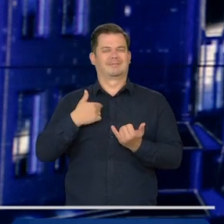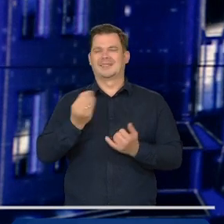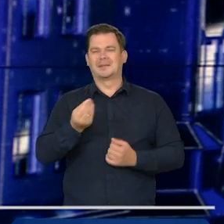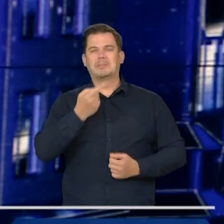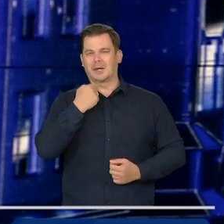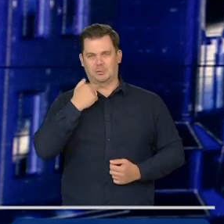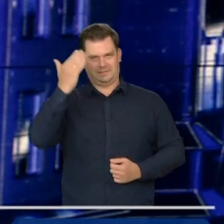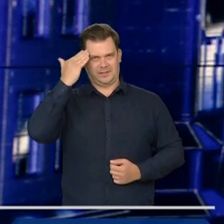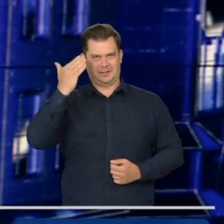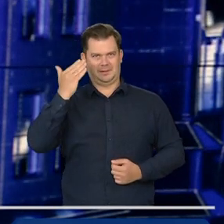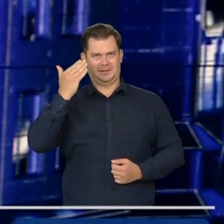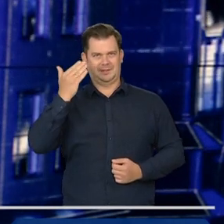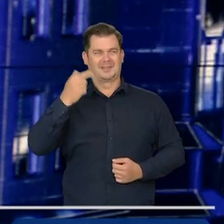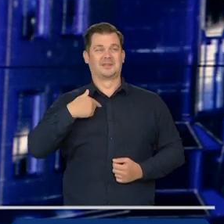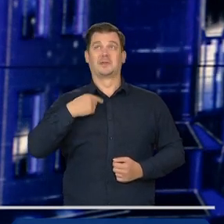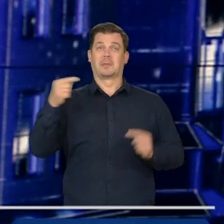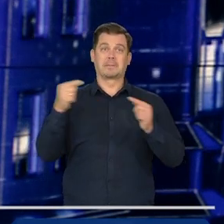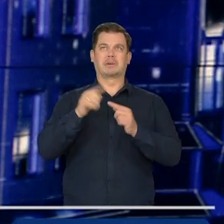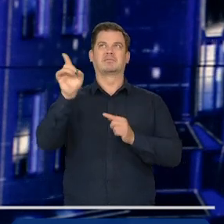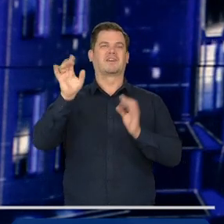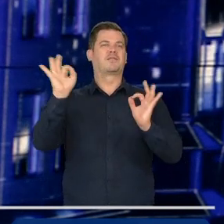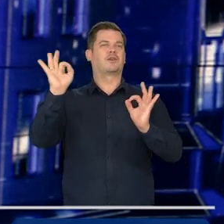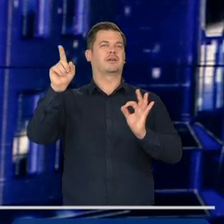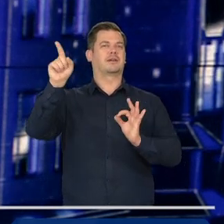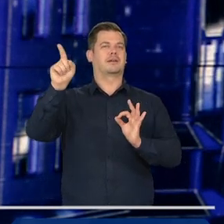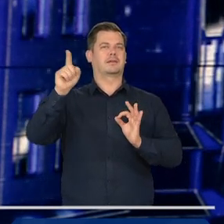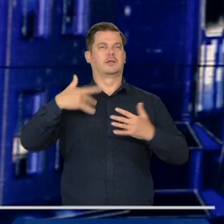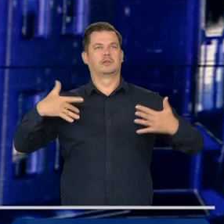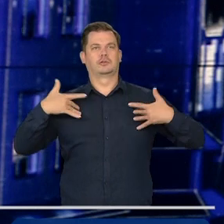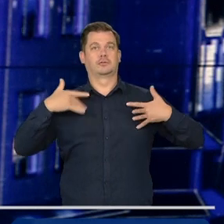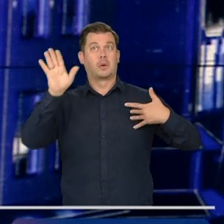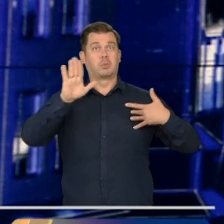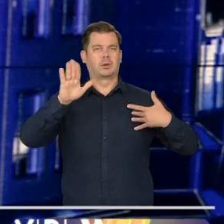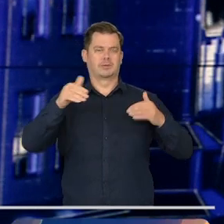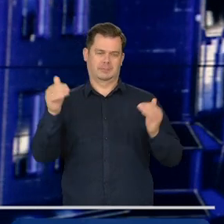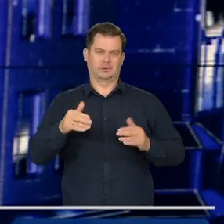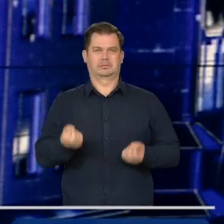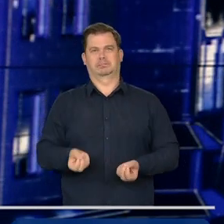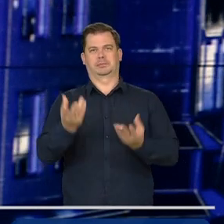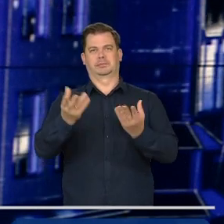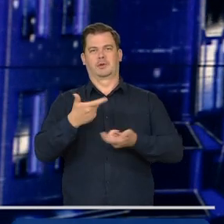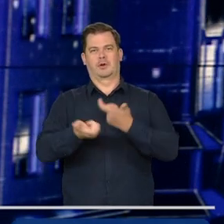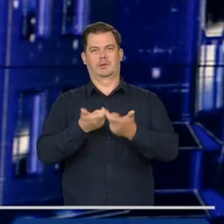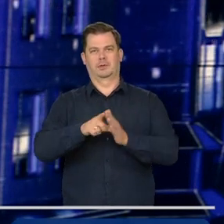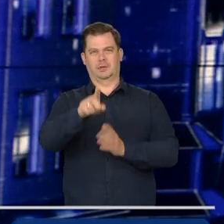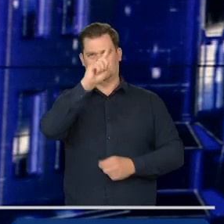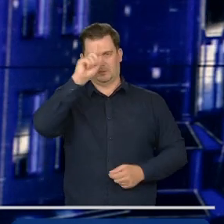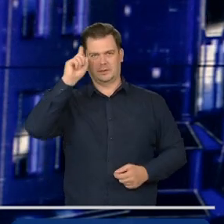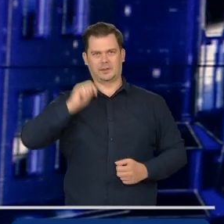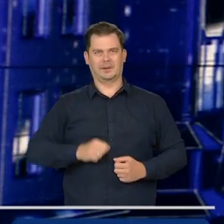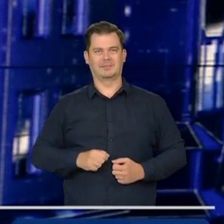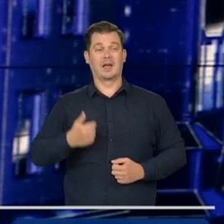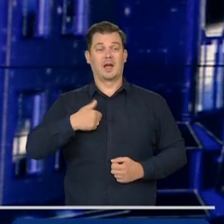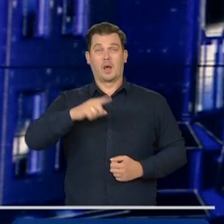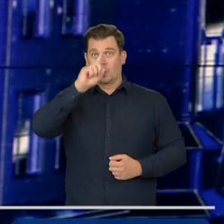niedoskonałe, zawsze będą nieadekwatne do tego, co rzeczywiście Bóg może sprawić w życiu człowieka. To nasza